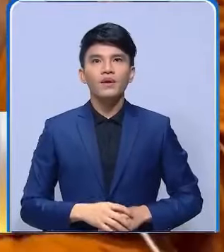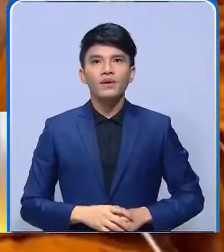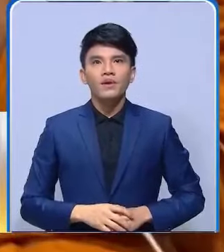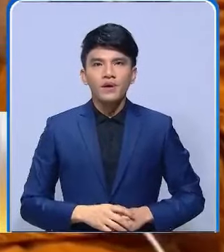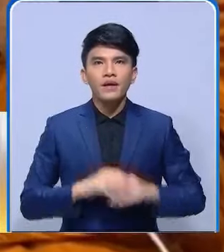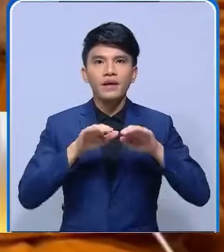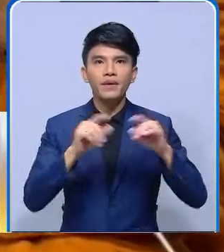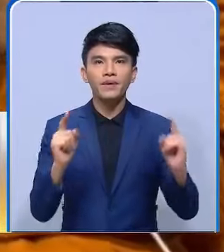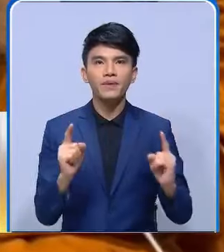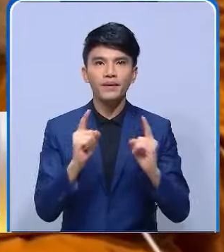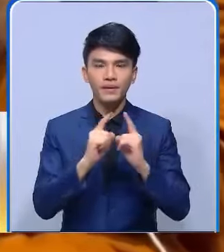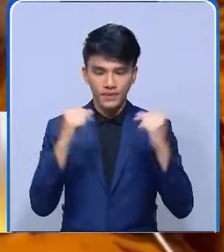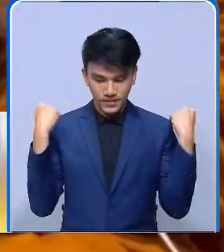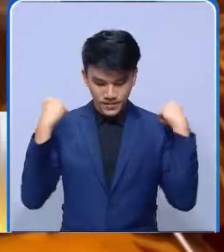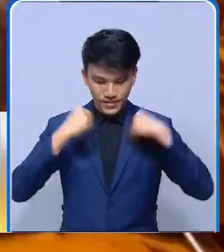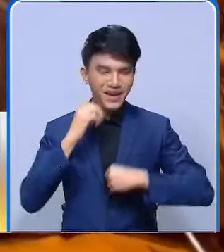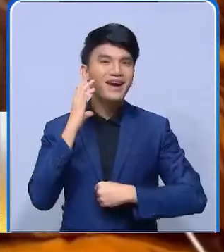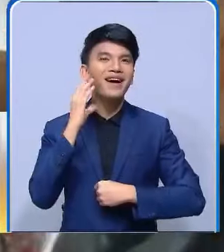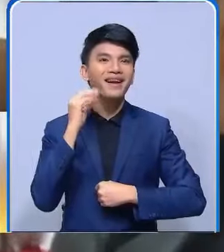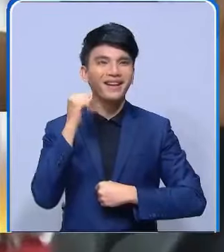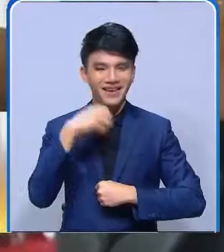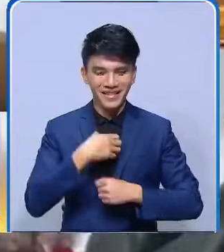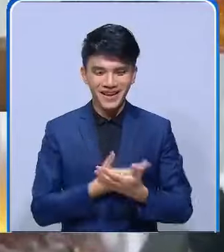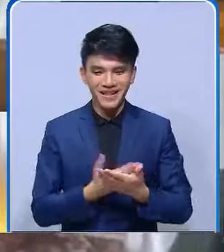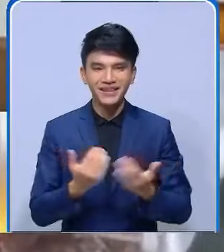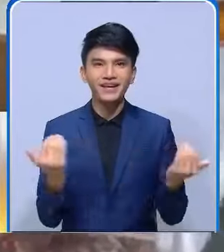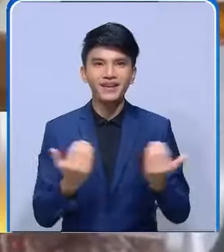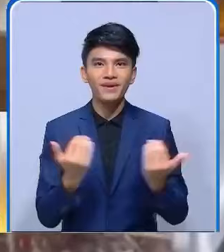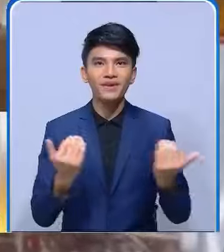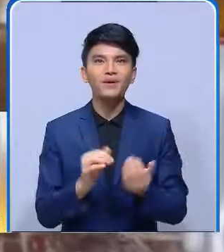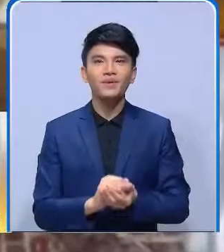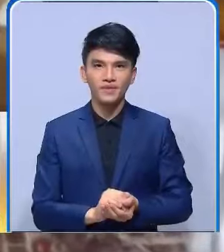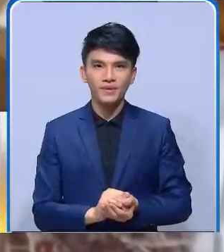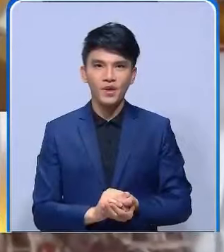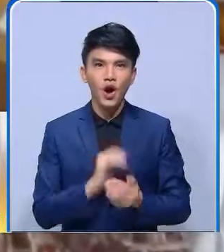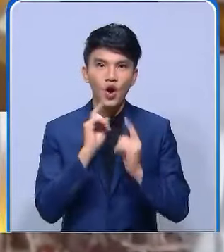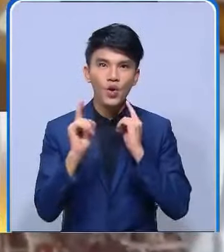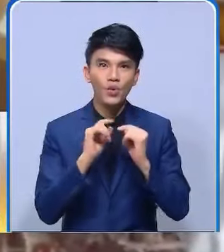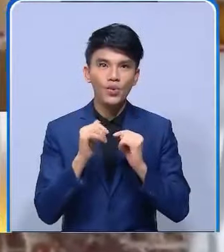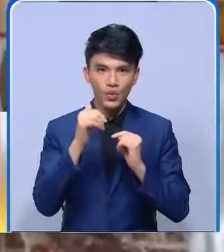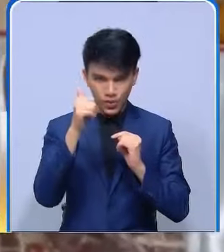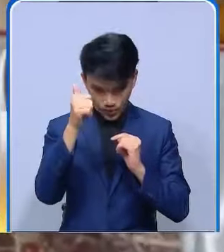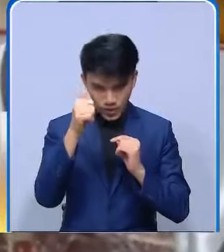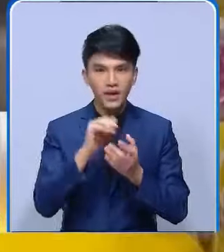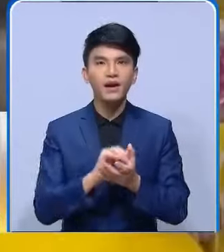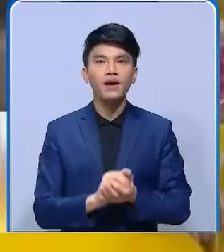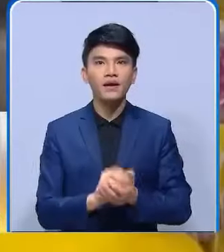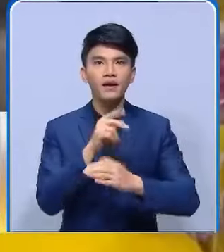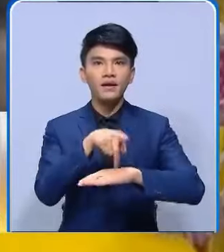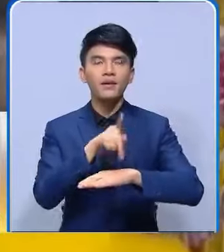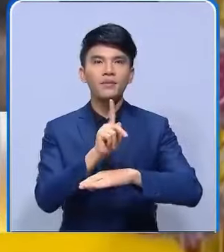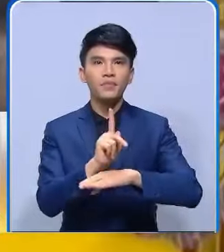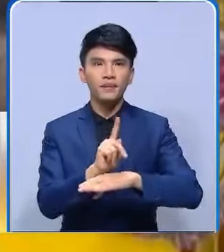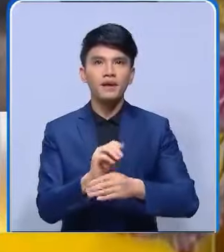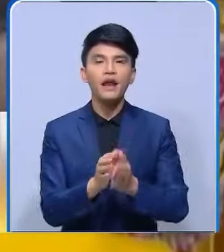นะคะสวมชุดนางรำน่ารักอยากซื้อไปให้ลูกใส่นะคะทักทายอัธยาศัยดีค่ะจากนั้นท่านก็ไปเป็นประธานในพิธีบ